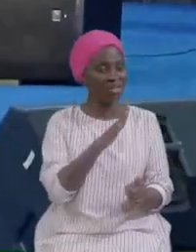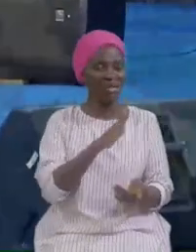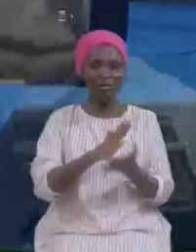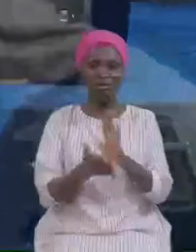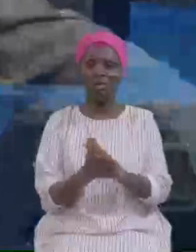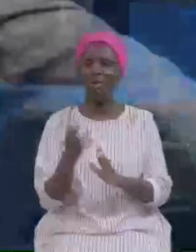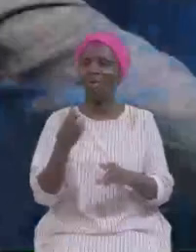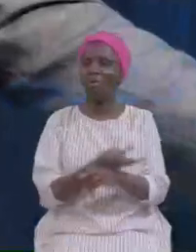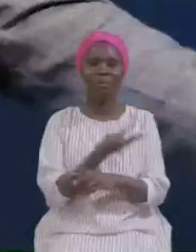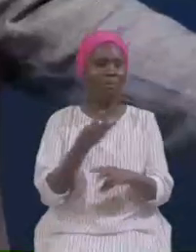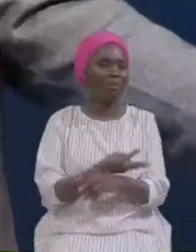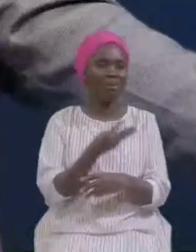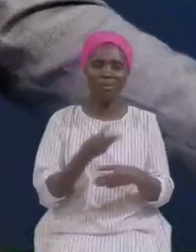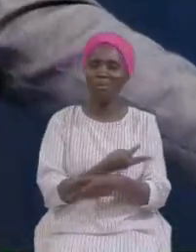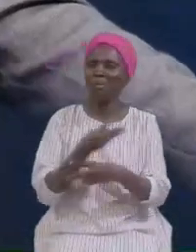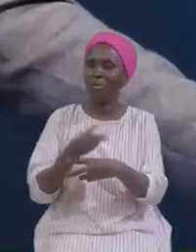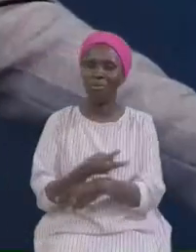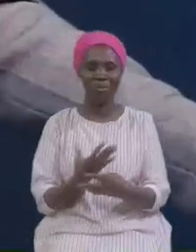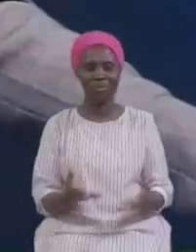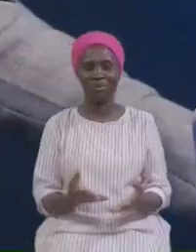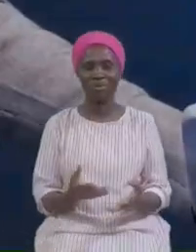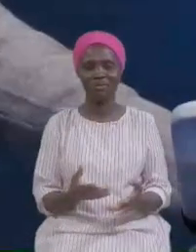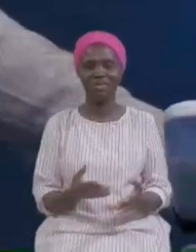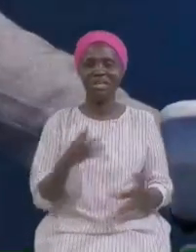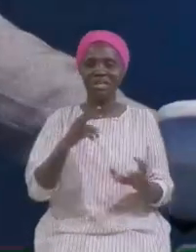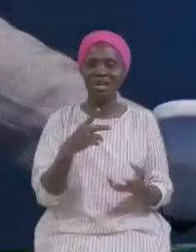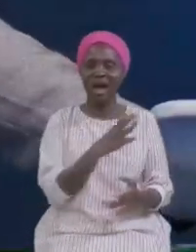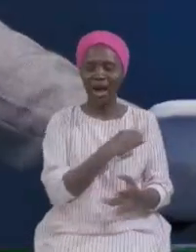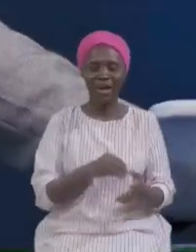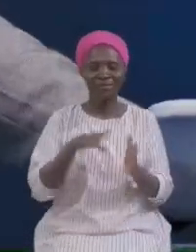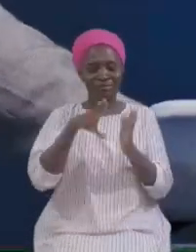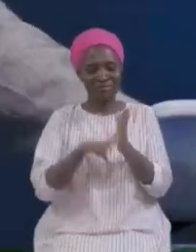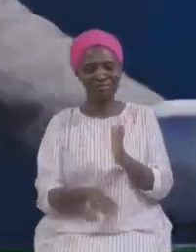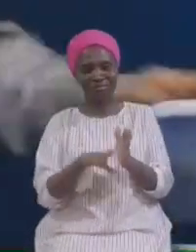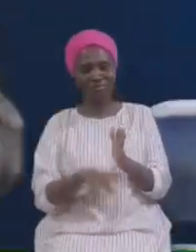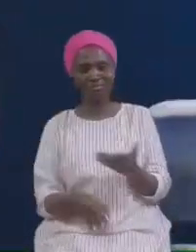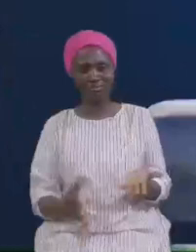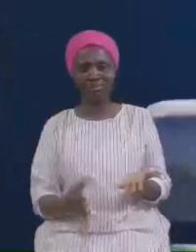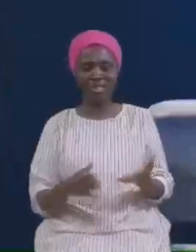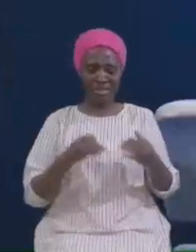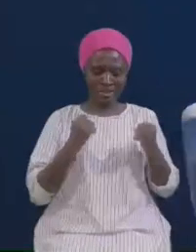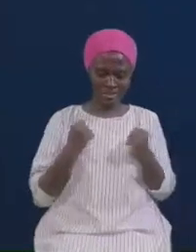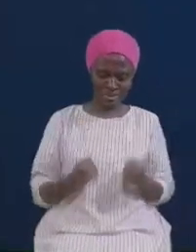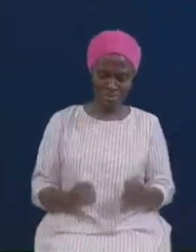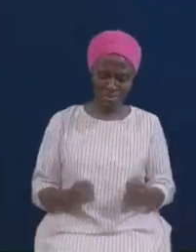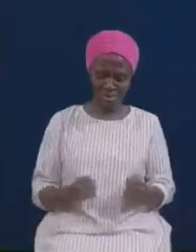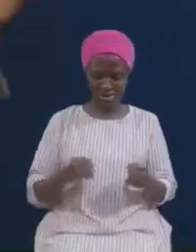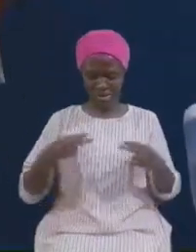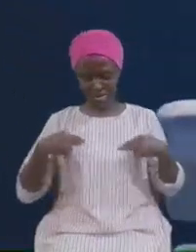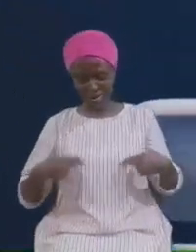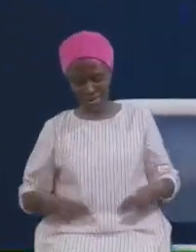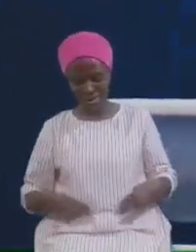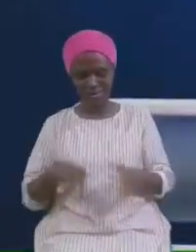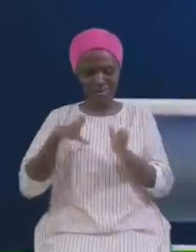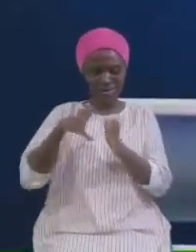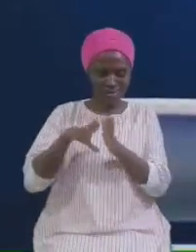Mais elle était allée plutôt en empirant. Elle déclinait en santé, elle déclinait en force, elle